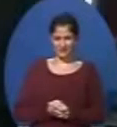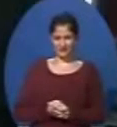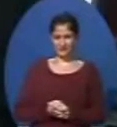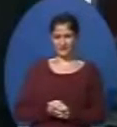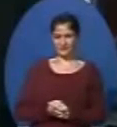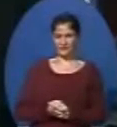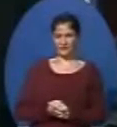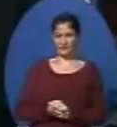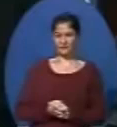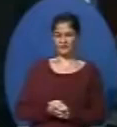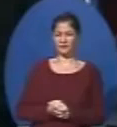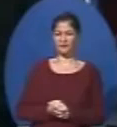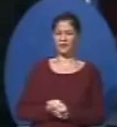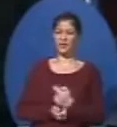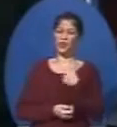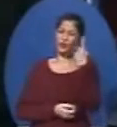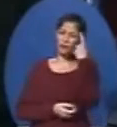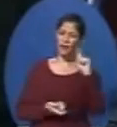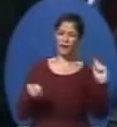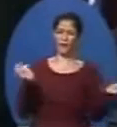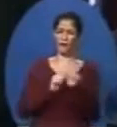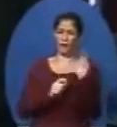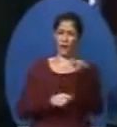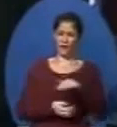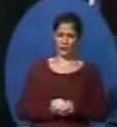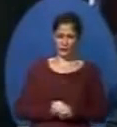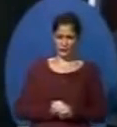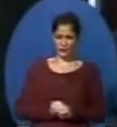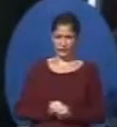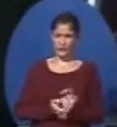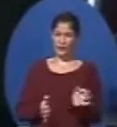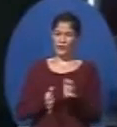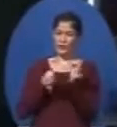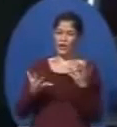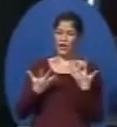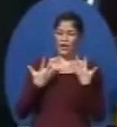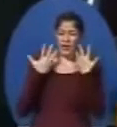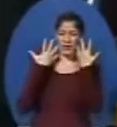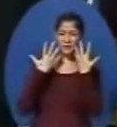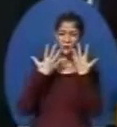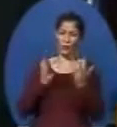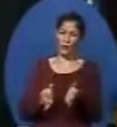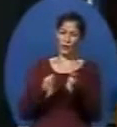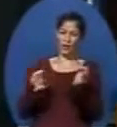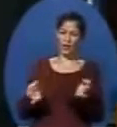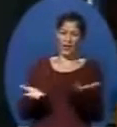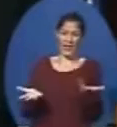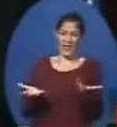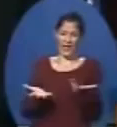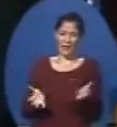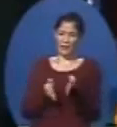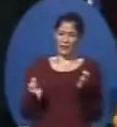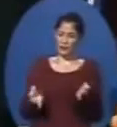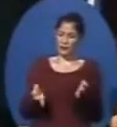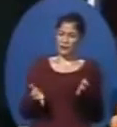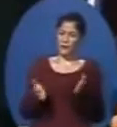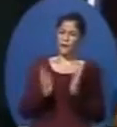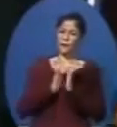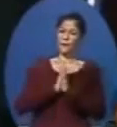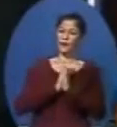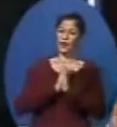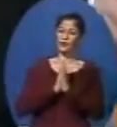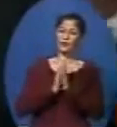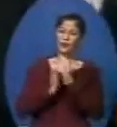שבדיוק הפוך. קודם כל בואו נתחיל בתחילת הפרשה. איך היא התחילה? הוגשה בקשה לעדות